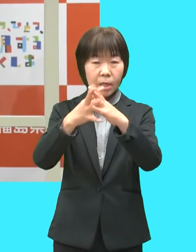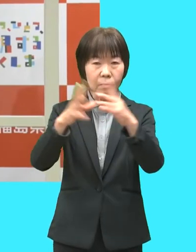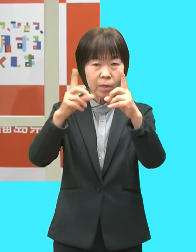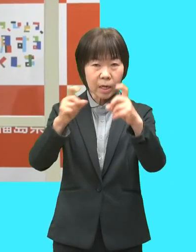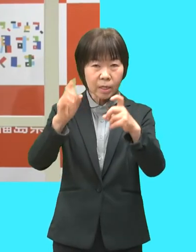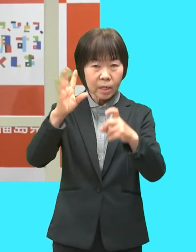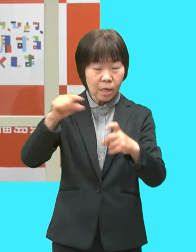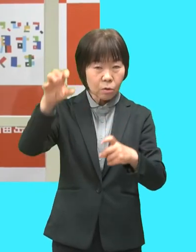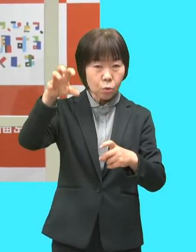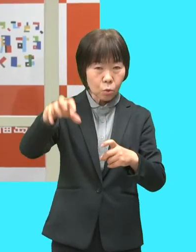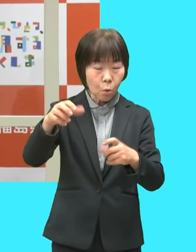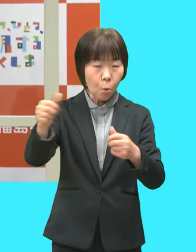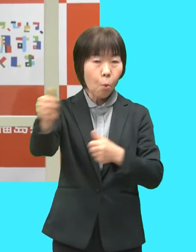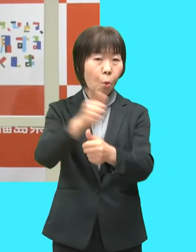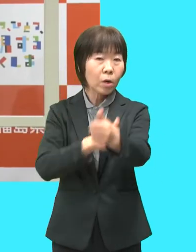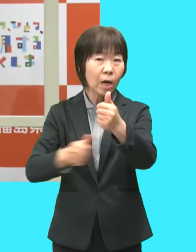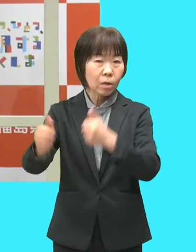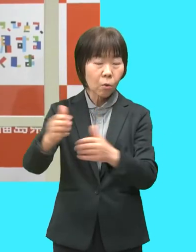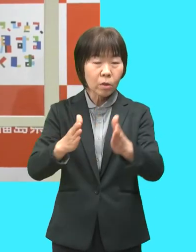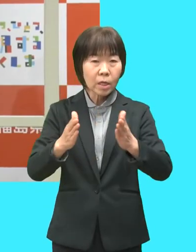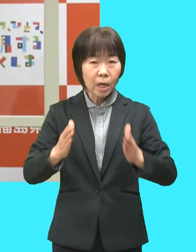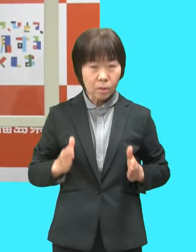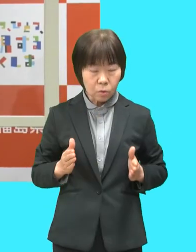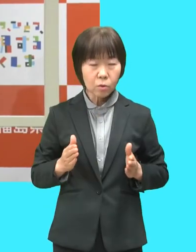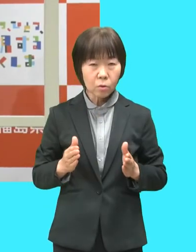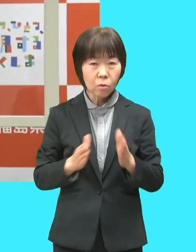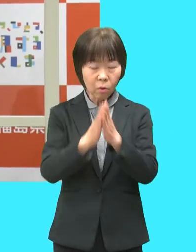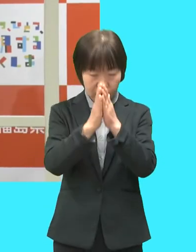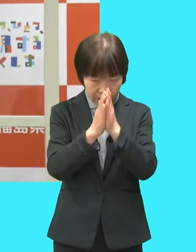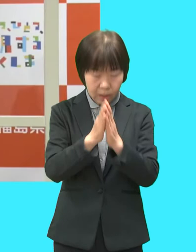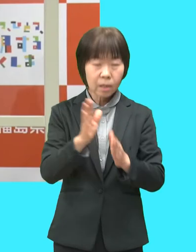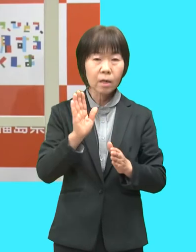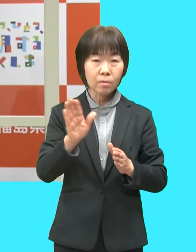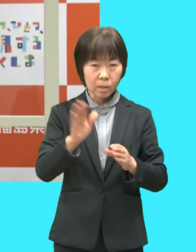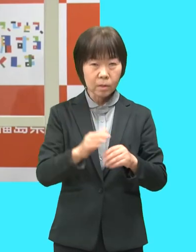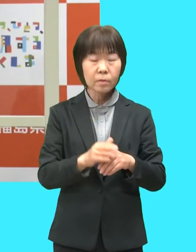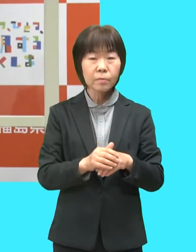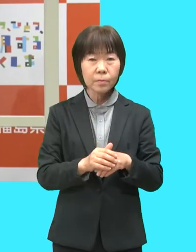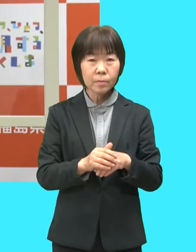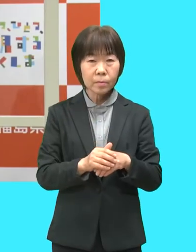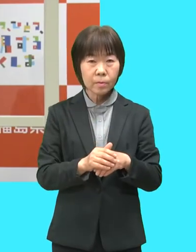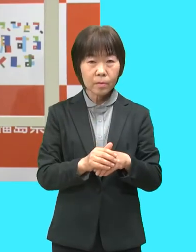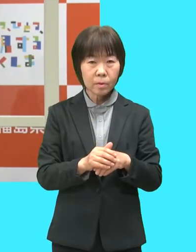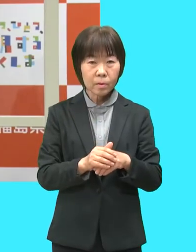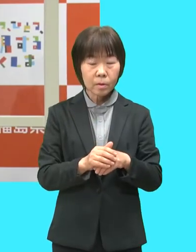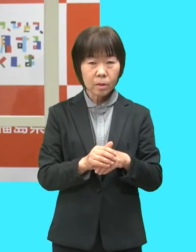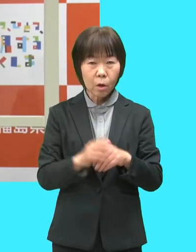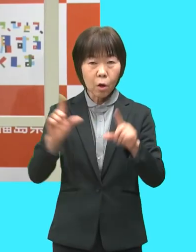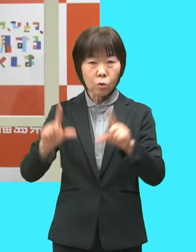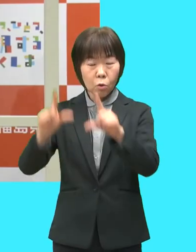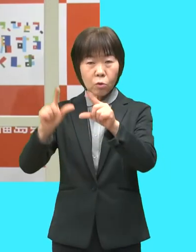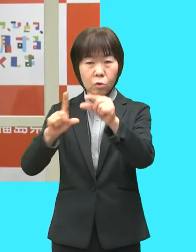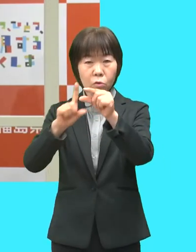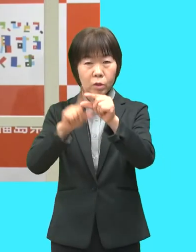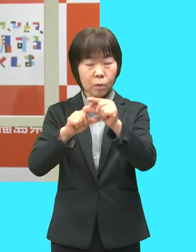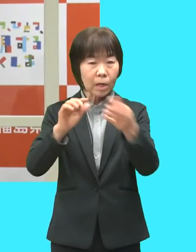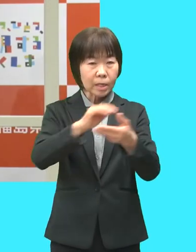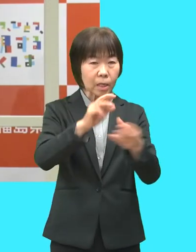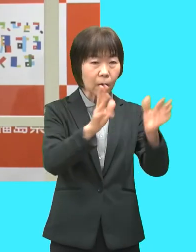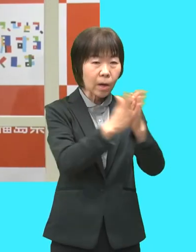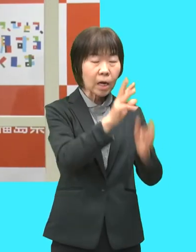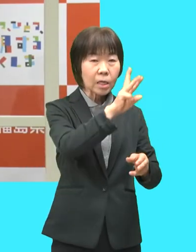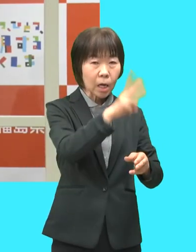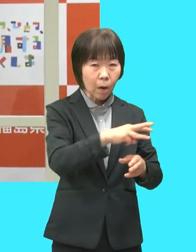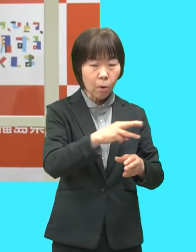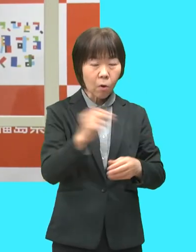県との往来を控えていただくようお願いをしているところでございます。また1都3県も緊急事態宣言解除